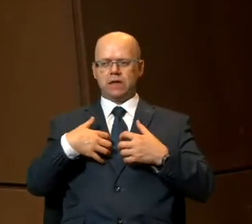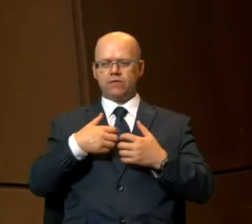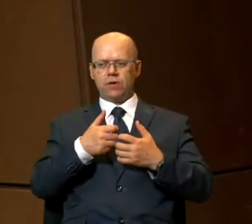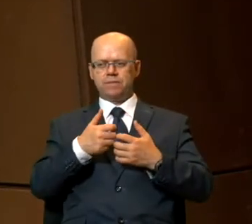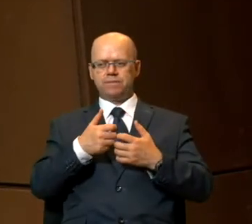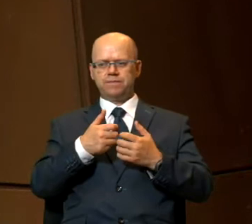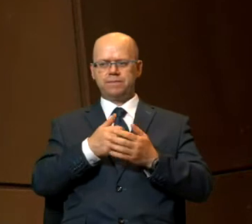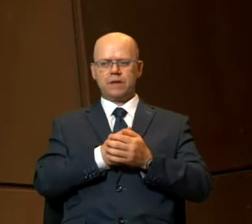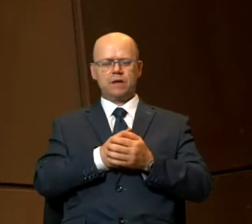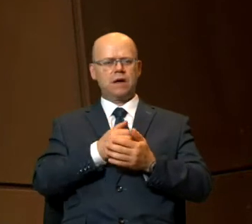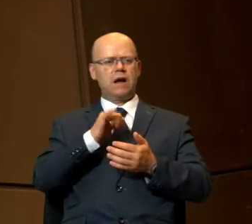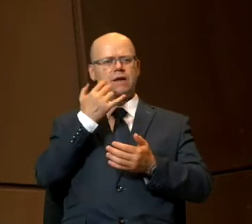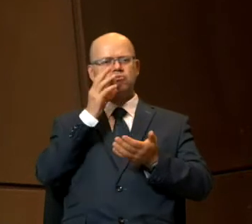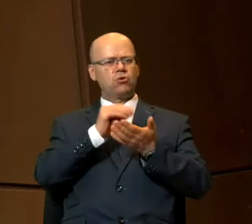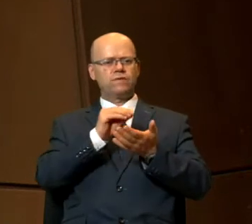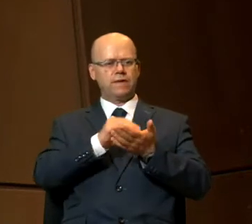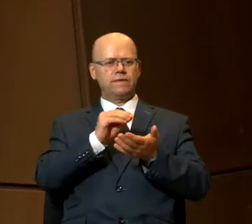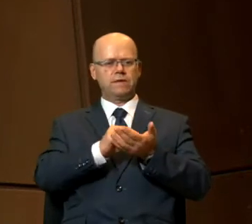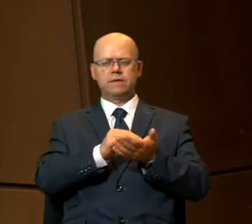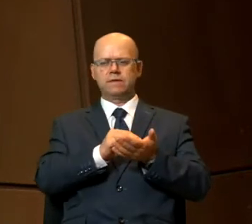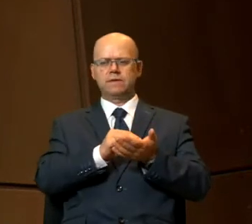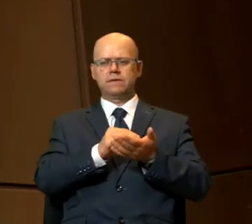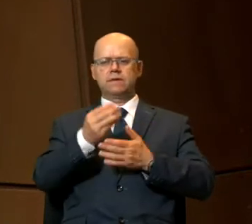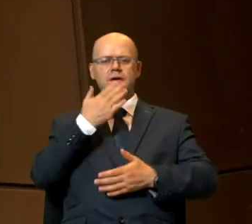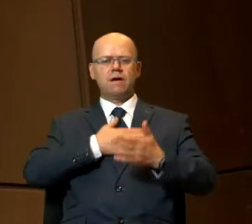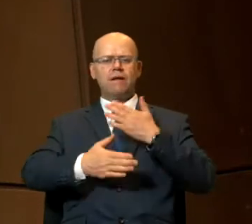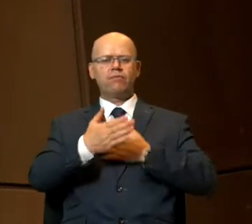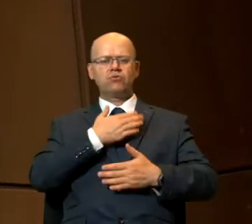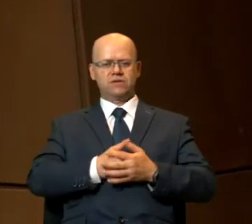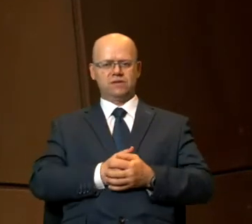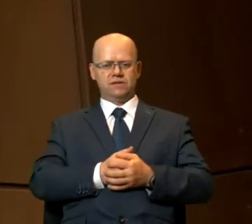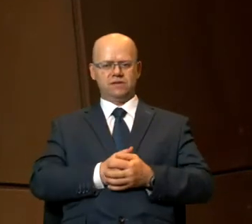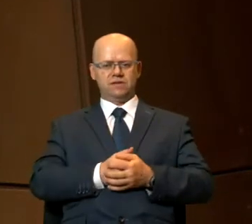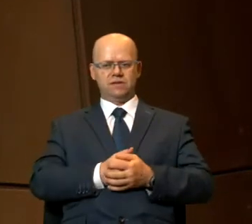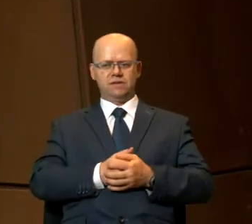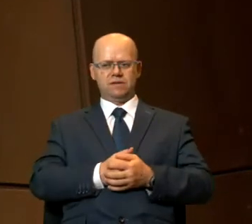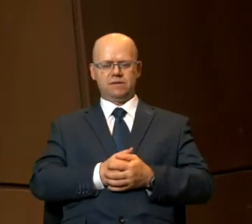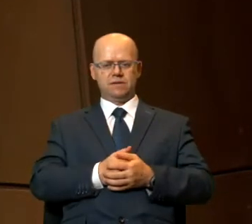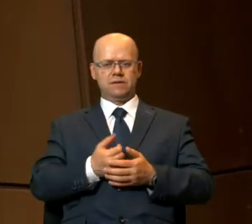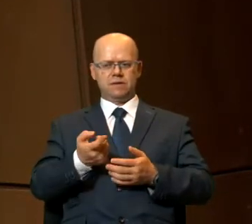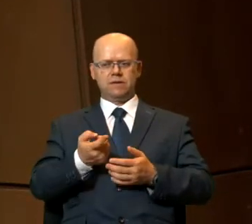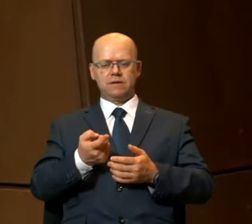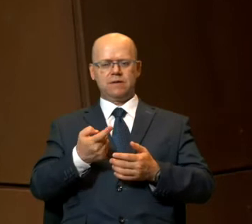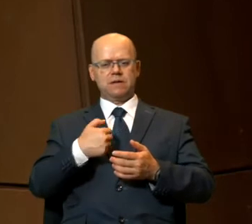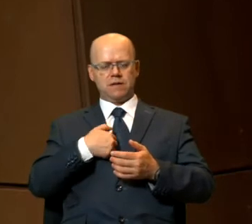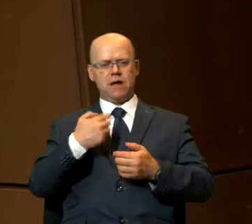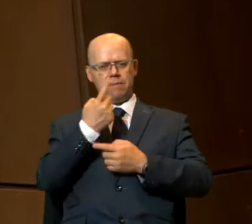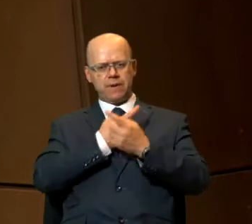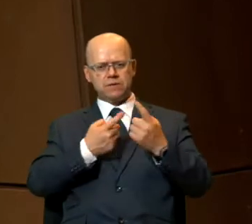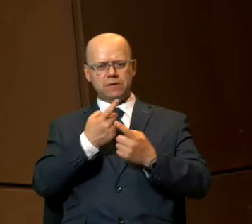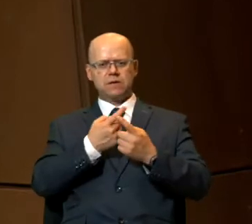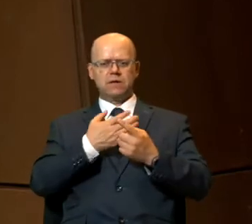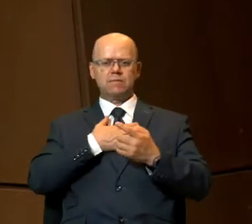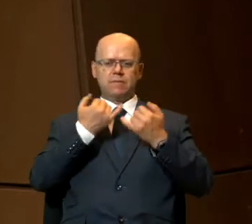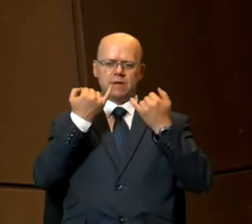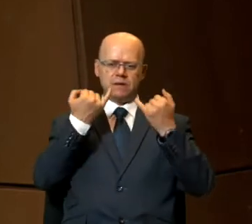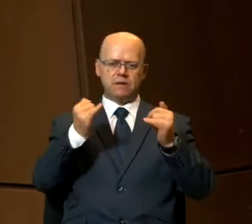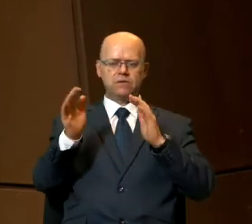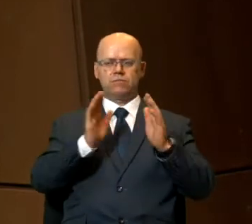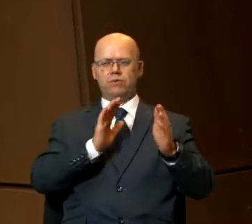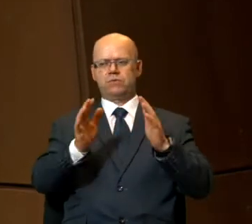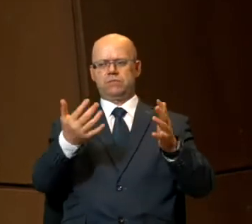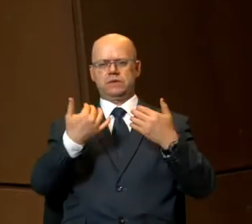są doświadczenia radości dla Państwa, dobrego życia? Twierdzę, że mamy inny tryb egzystencji,